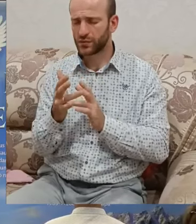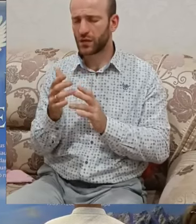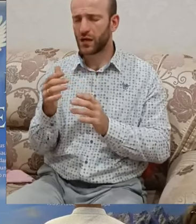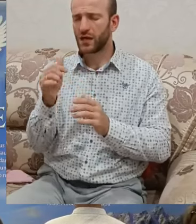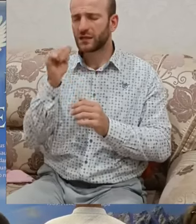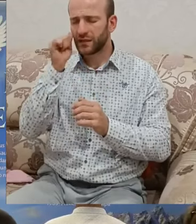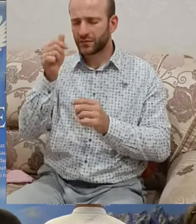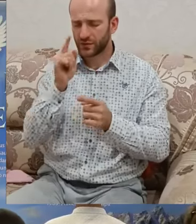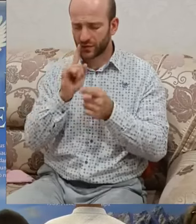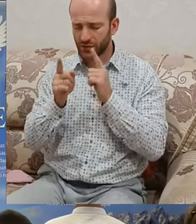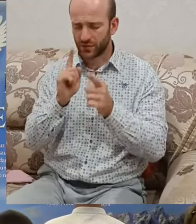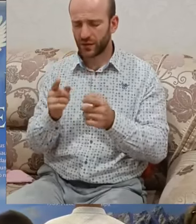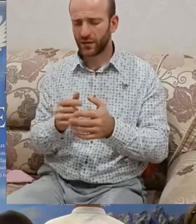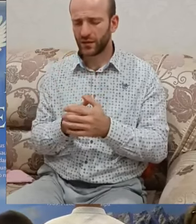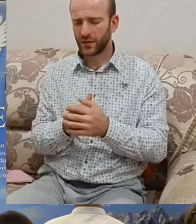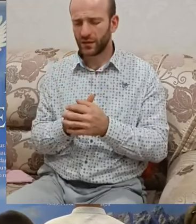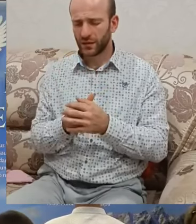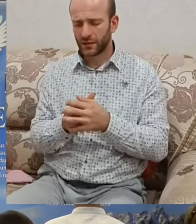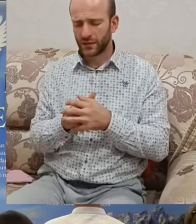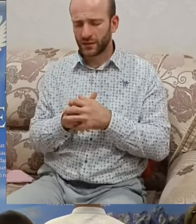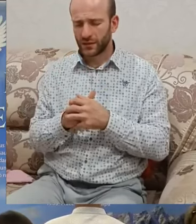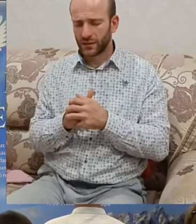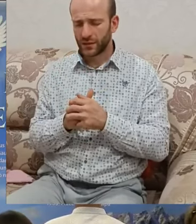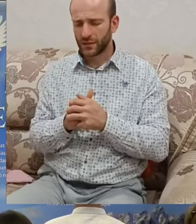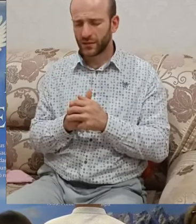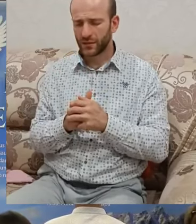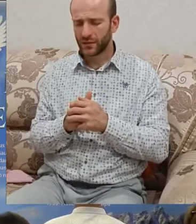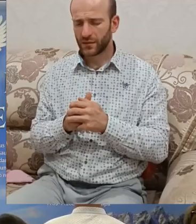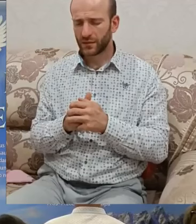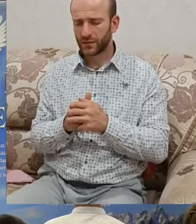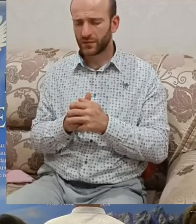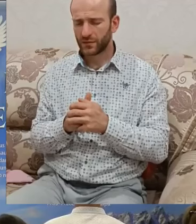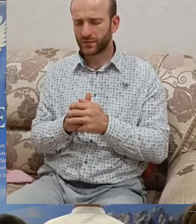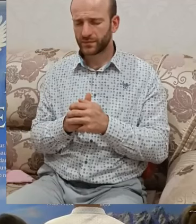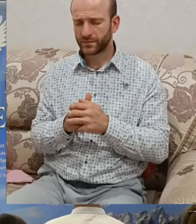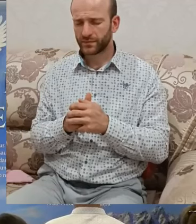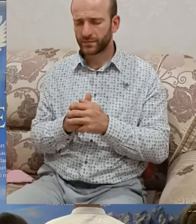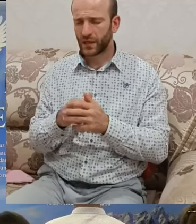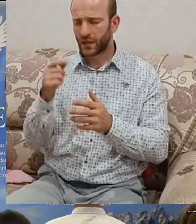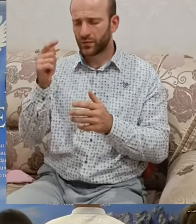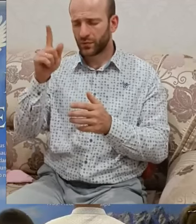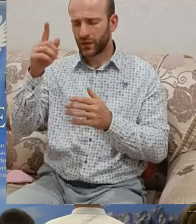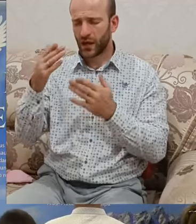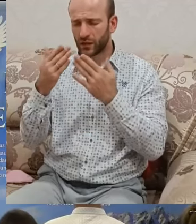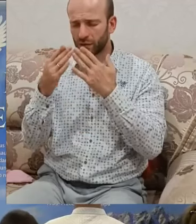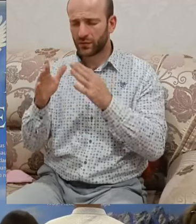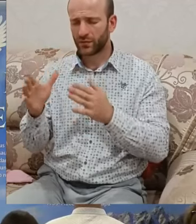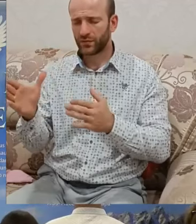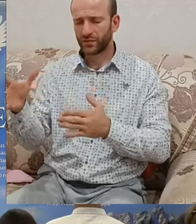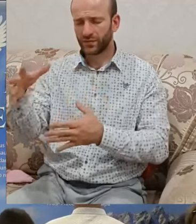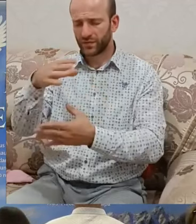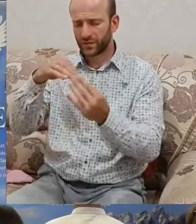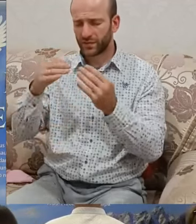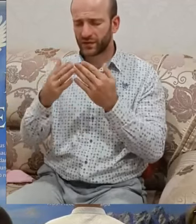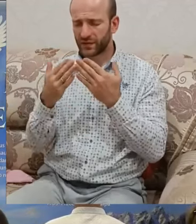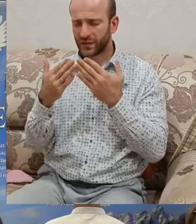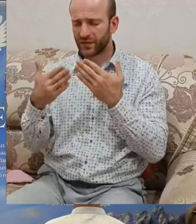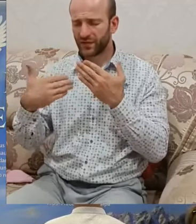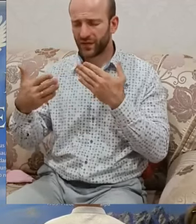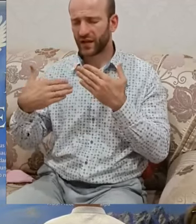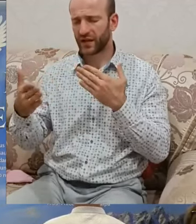atvyksta. Также мы молим за всех тех, которые в прибытии. Viešpatie, atverk visiems duris. Господи, открой всем двери. Galimybės.